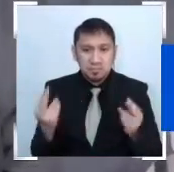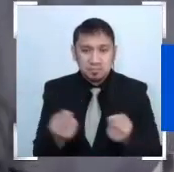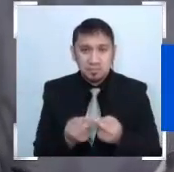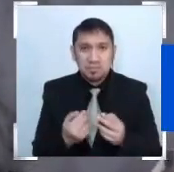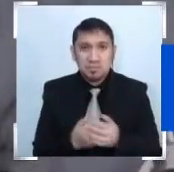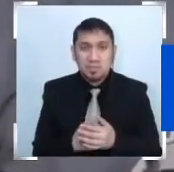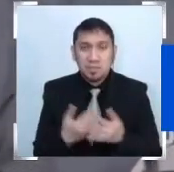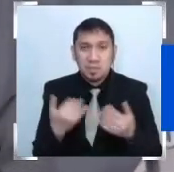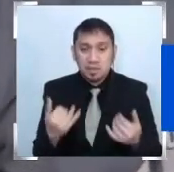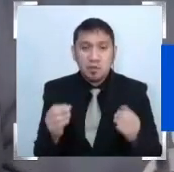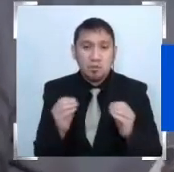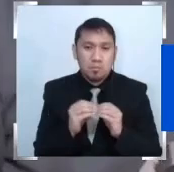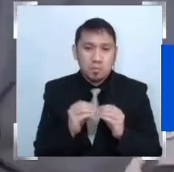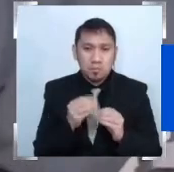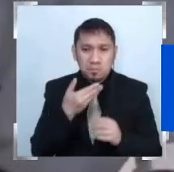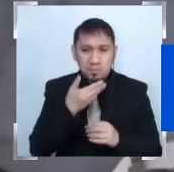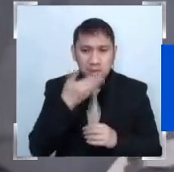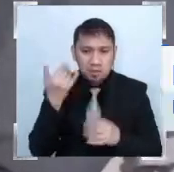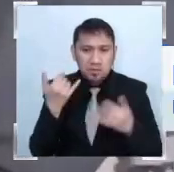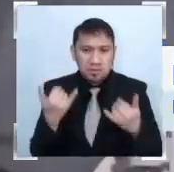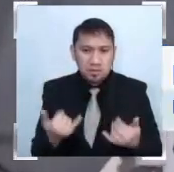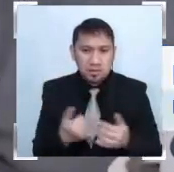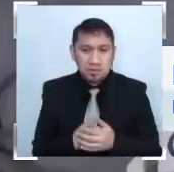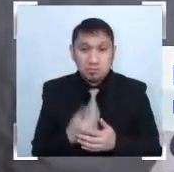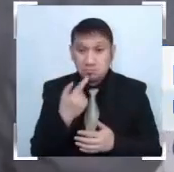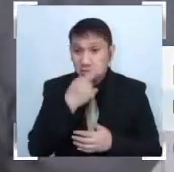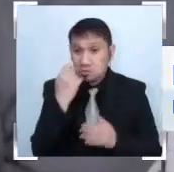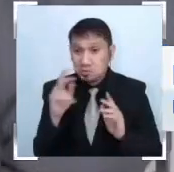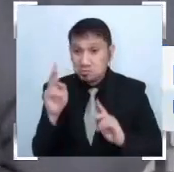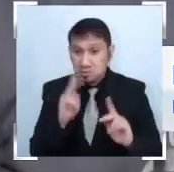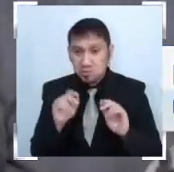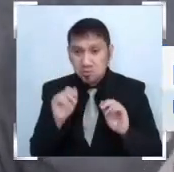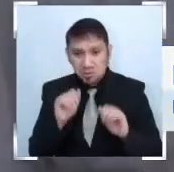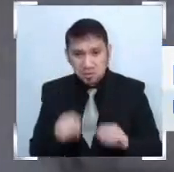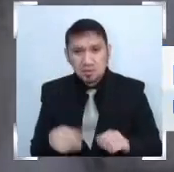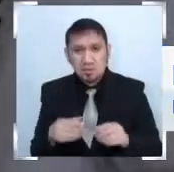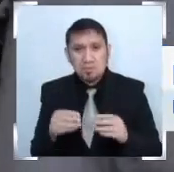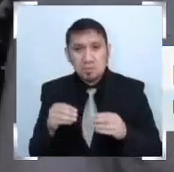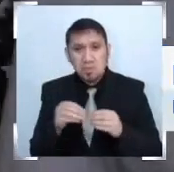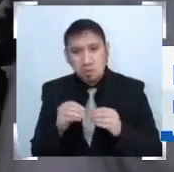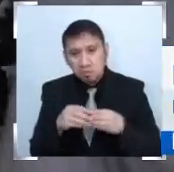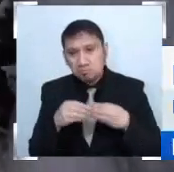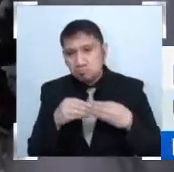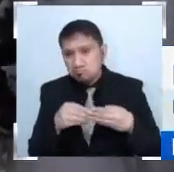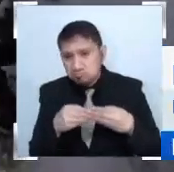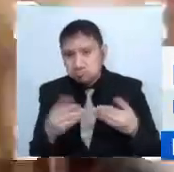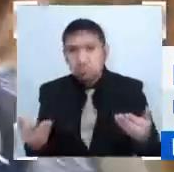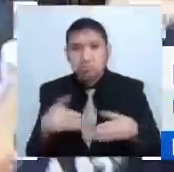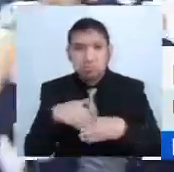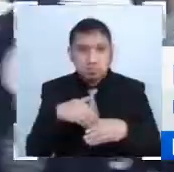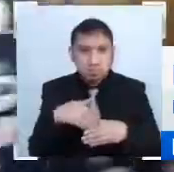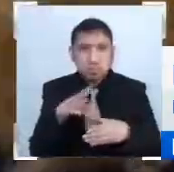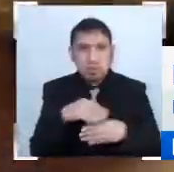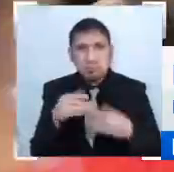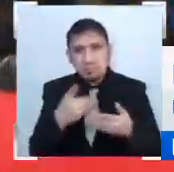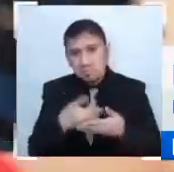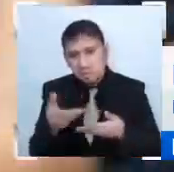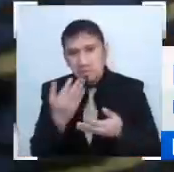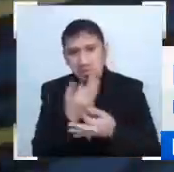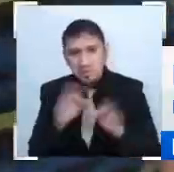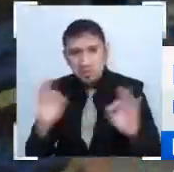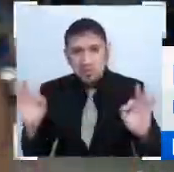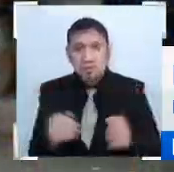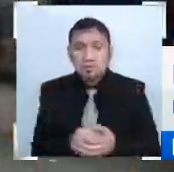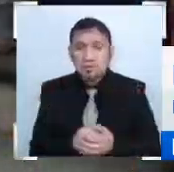dahil siguro ang tao nakakapaglakad ng maluwag na nakapamili ng maluwag din. Maayos ng inyong